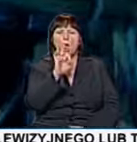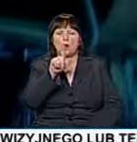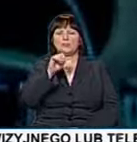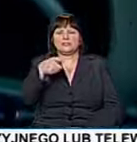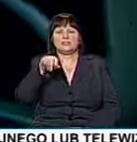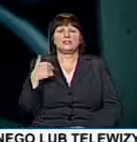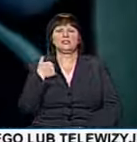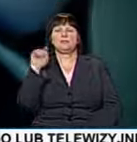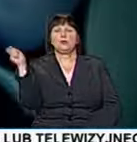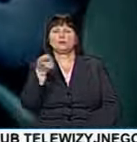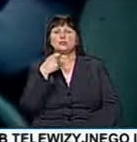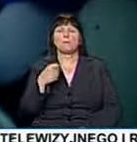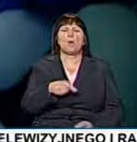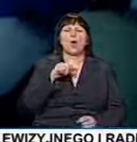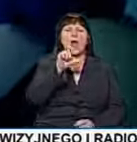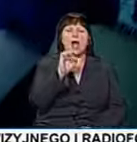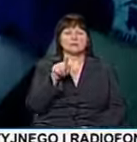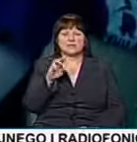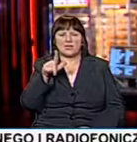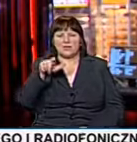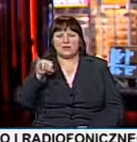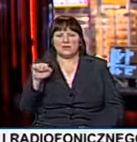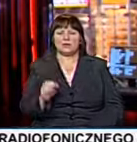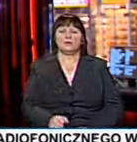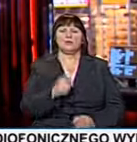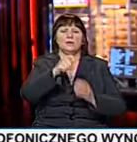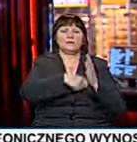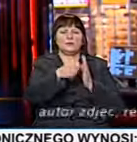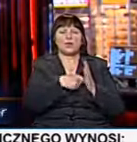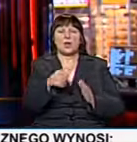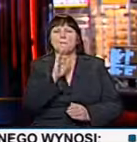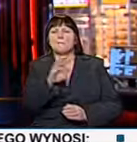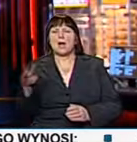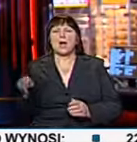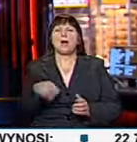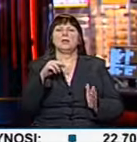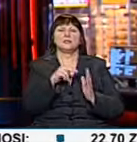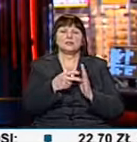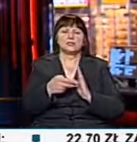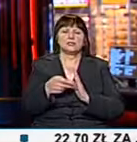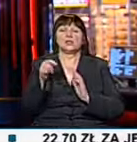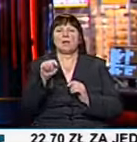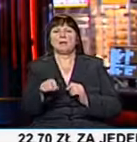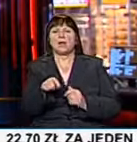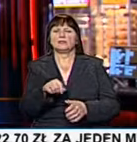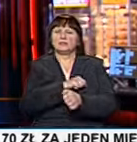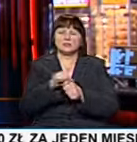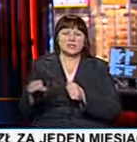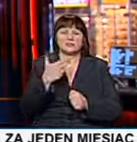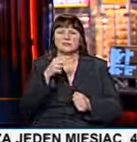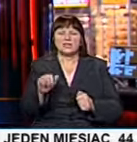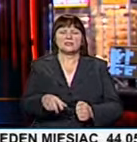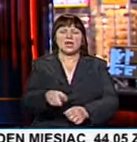przede wszystkim podróży po Australii. Film ma taki plan pewnego dualizmu. Z jednej strony jest nie za